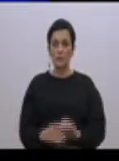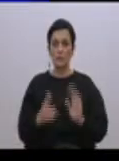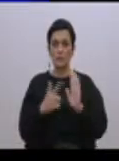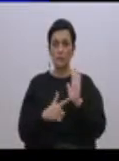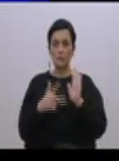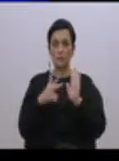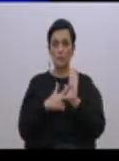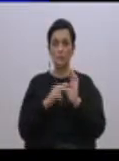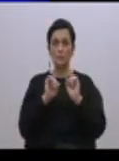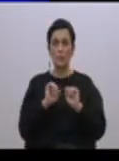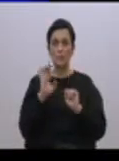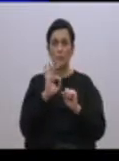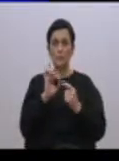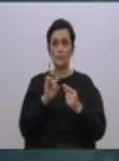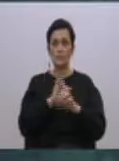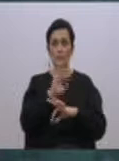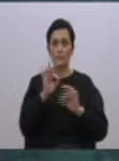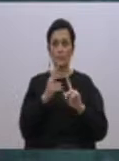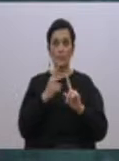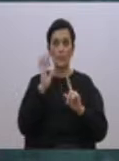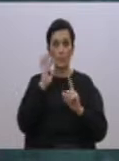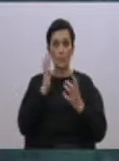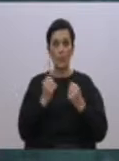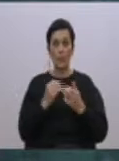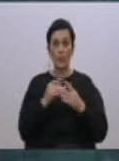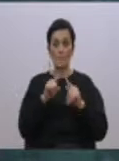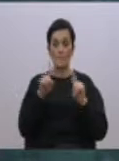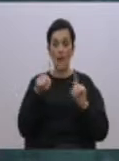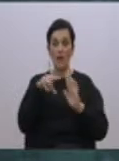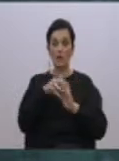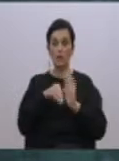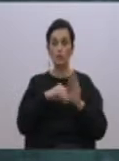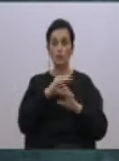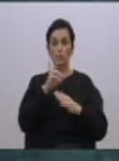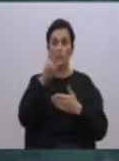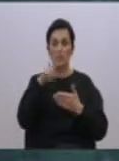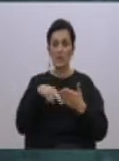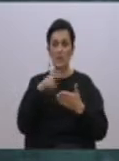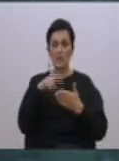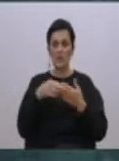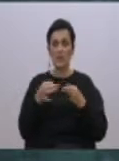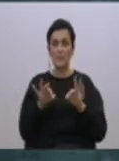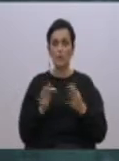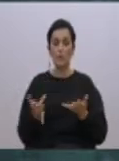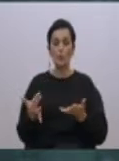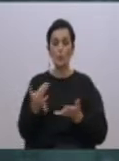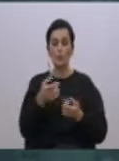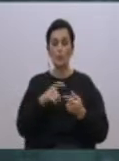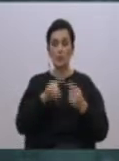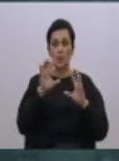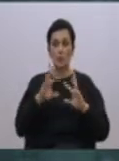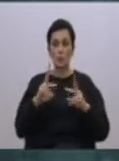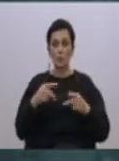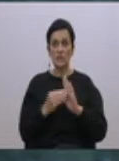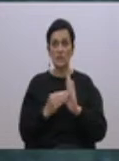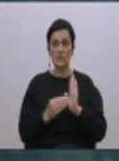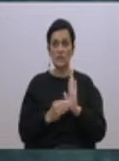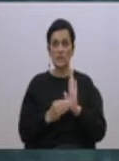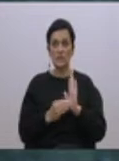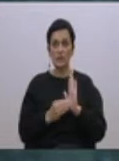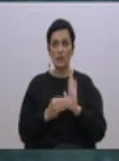Samozat turameti mochen, nu-i țin aandegi, proiecte meure mosmenit, miqebuli. Am o epachet și emuale proiecte, sa licenzie da, sa nebartoebis mosakreblebis shesakheb kanonshi, tsulebis shetanis